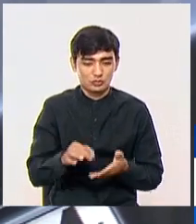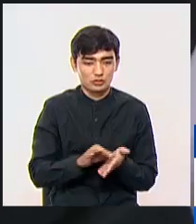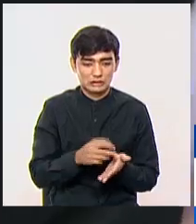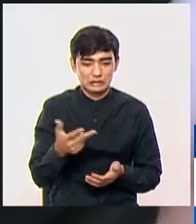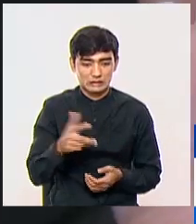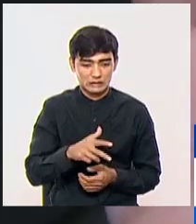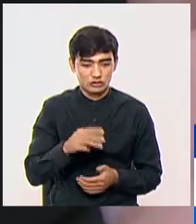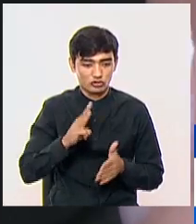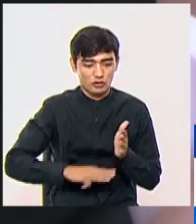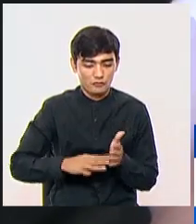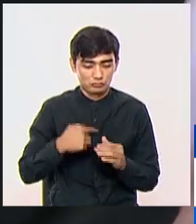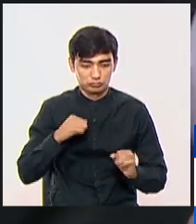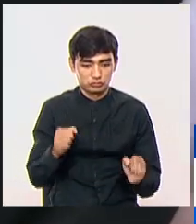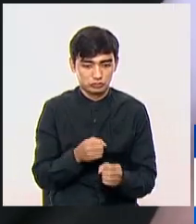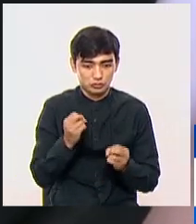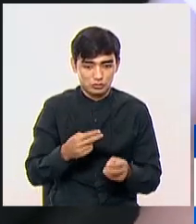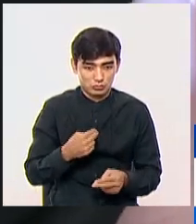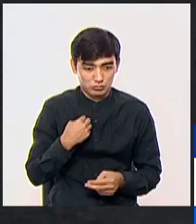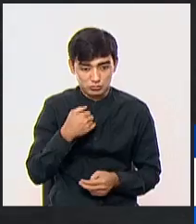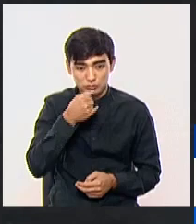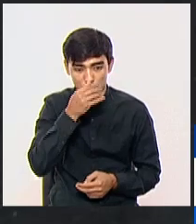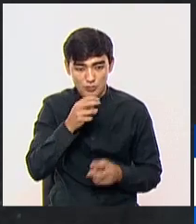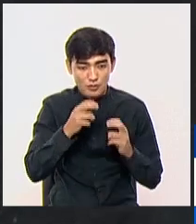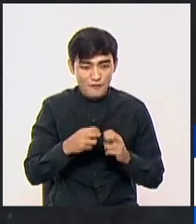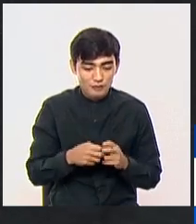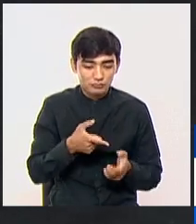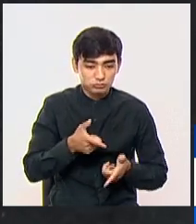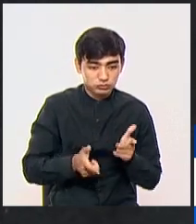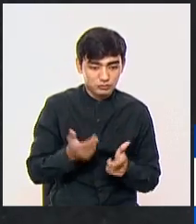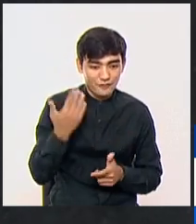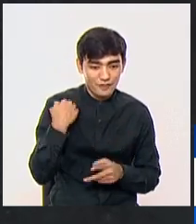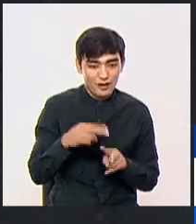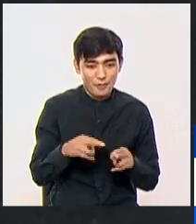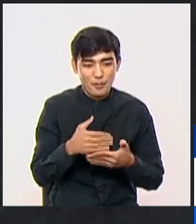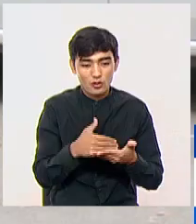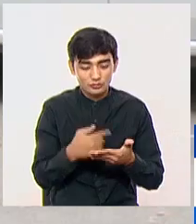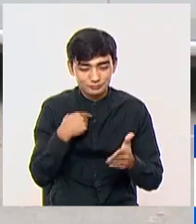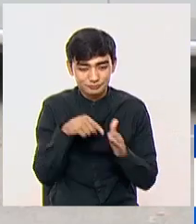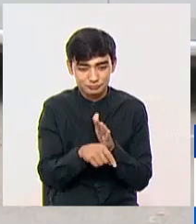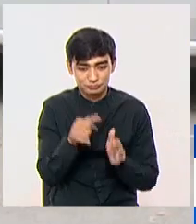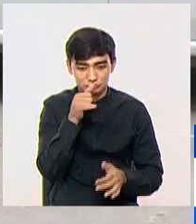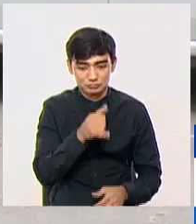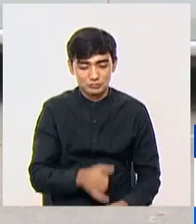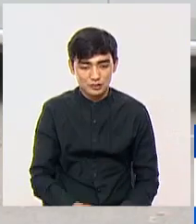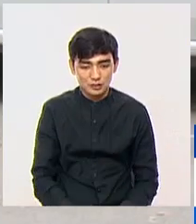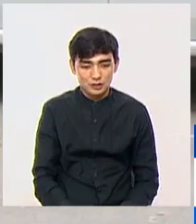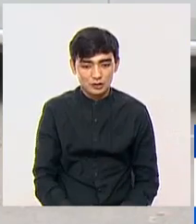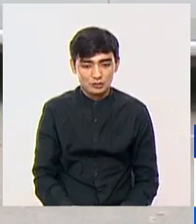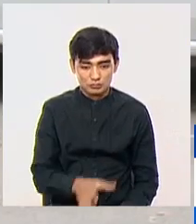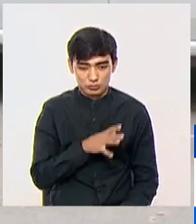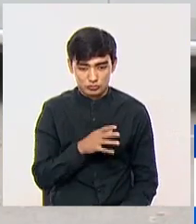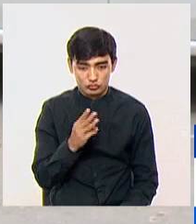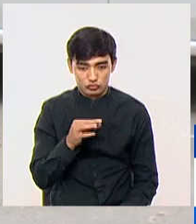за превышение скорости. Она возмущена тем, что не может проверить их подлинность, как раньше, через приложение. Были немножко в таком